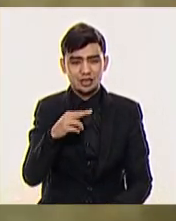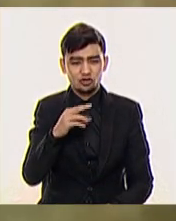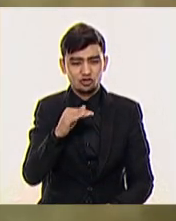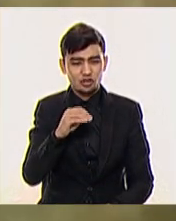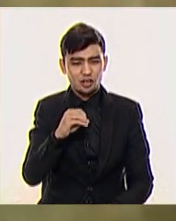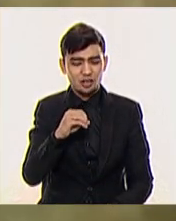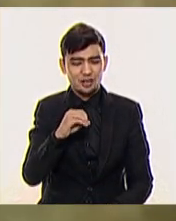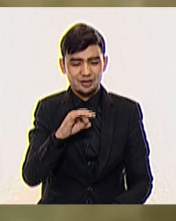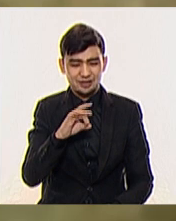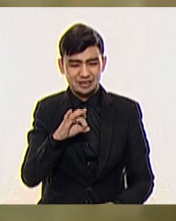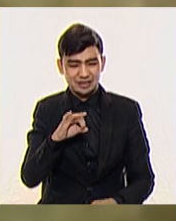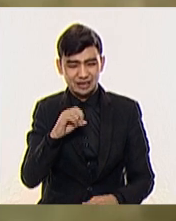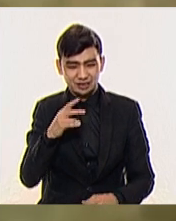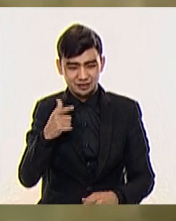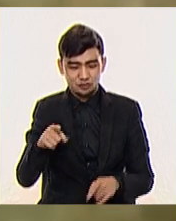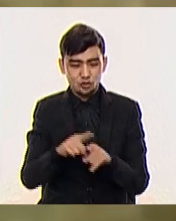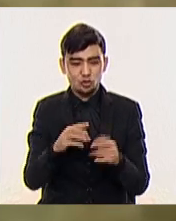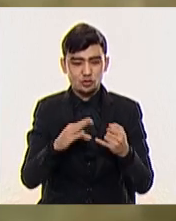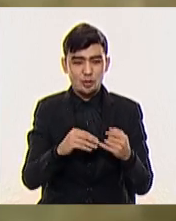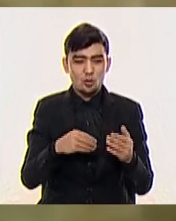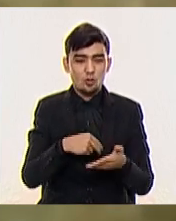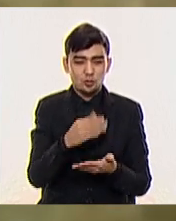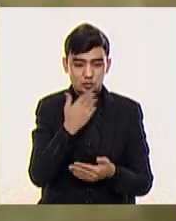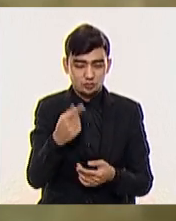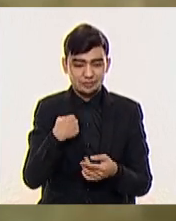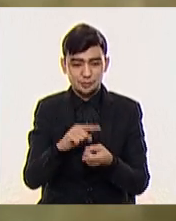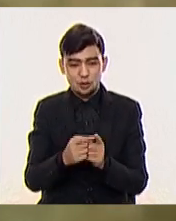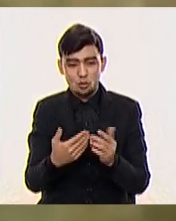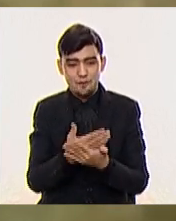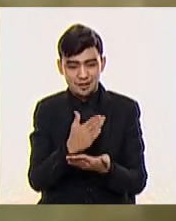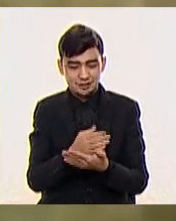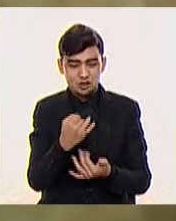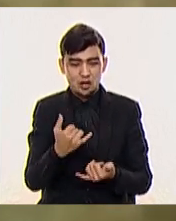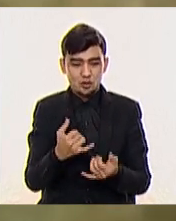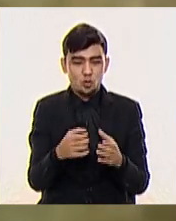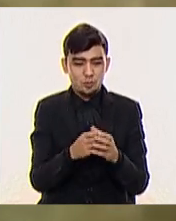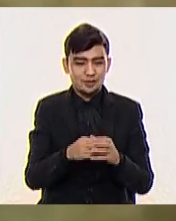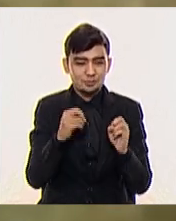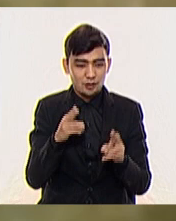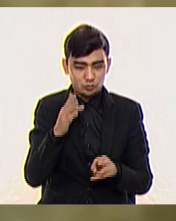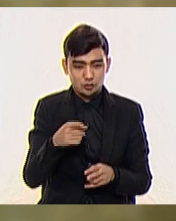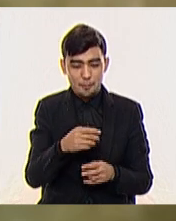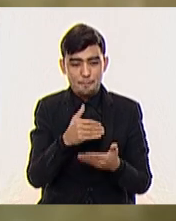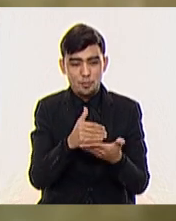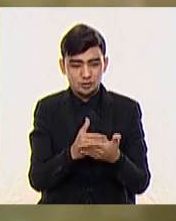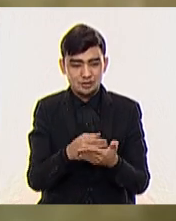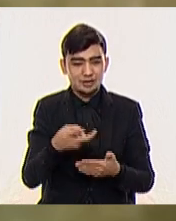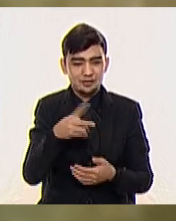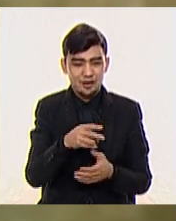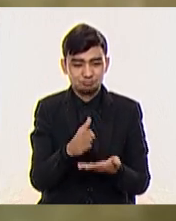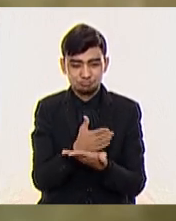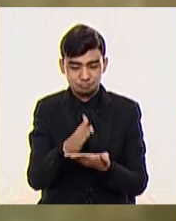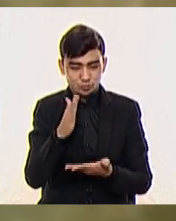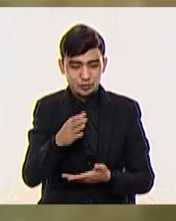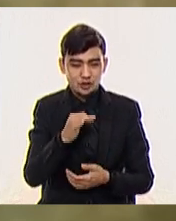Үй салғысы келетін, бірақ жер сатып алмағандар үшін жаңа өзгерістер бар. Қазір шағын топ құрып, бұл процесті екі кезеңге бөліп жатырмыз.